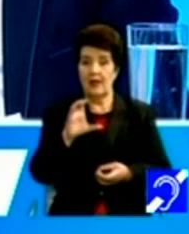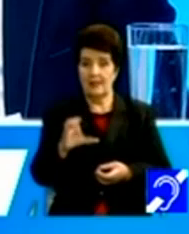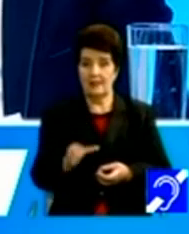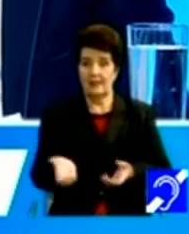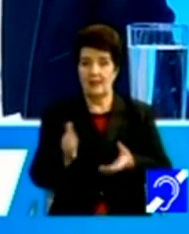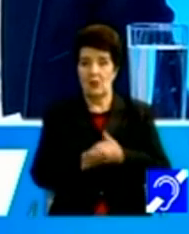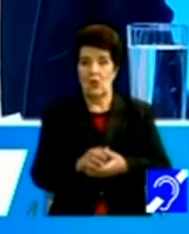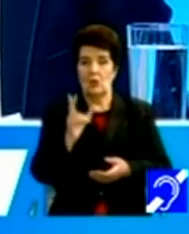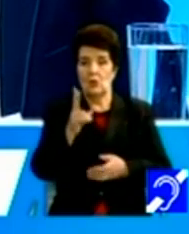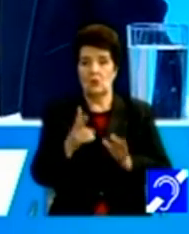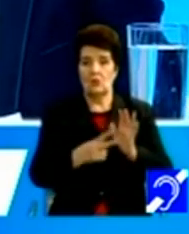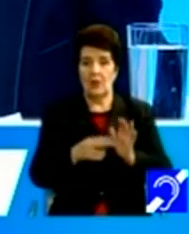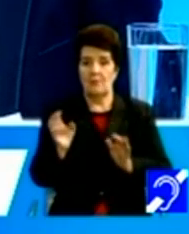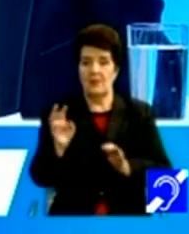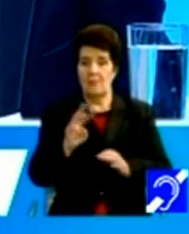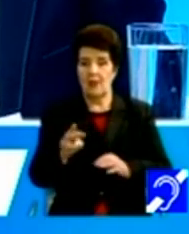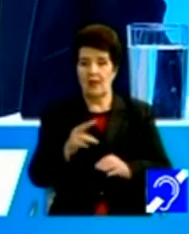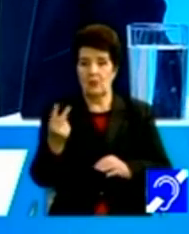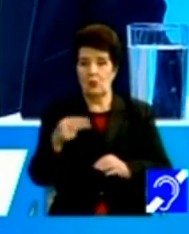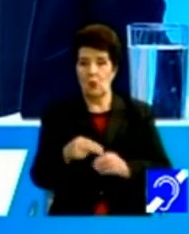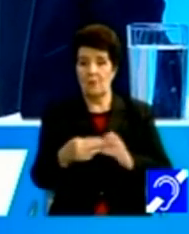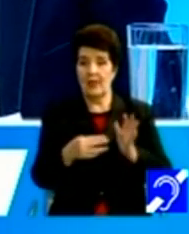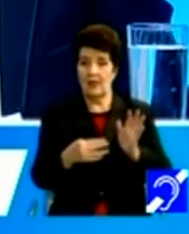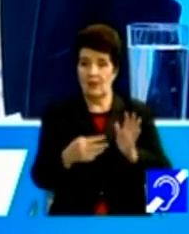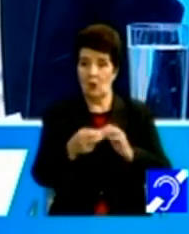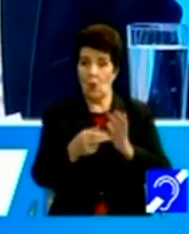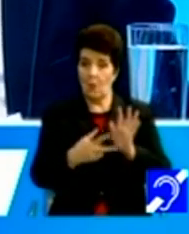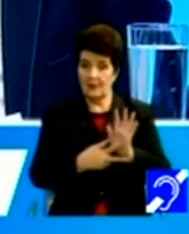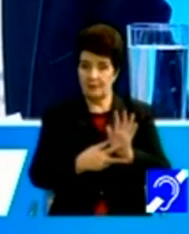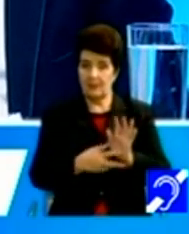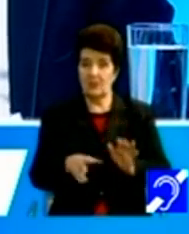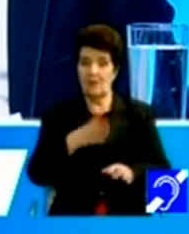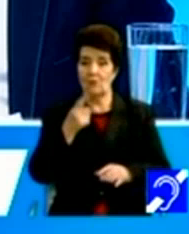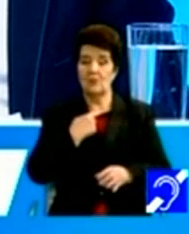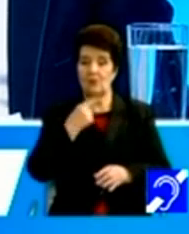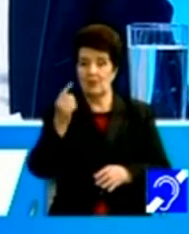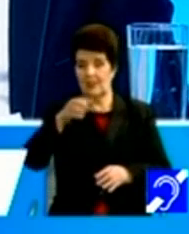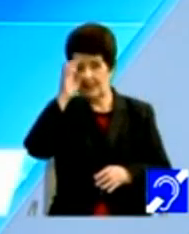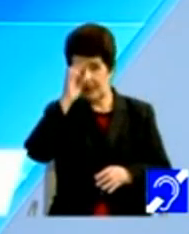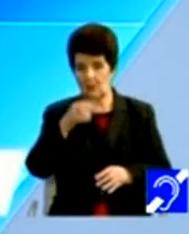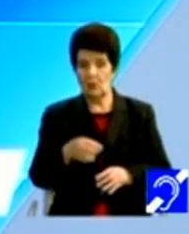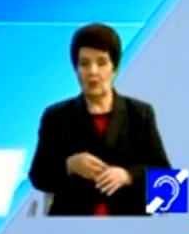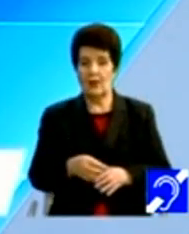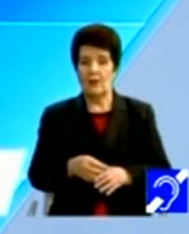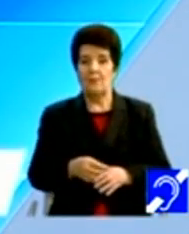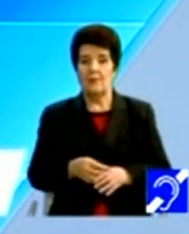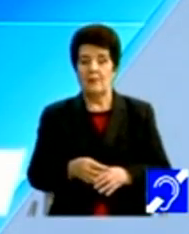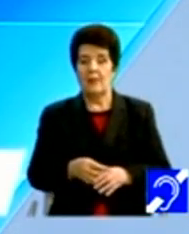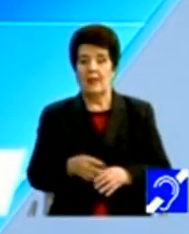de la 27 martie 2018, care a fost votat de sfatul țării,